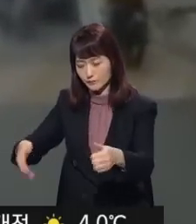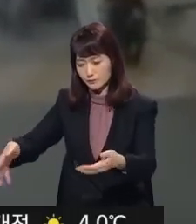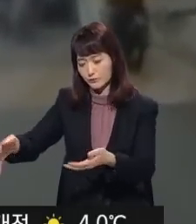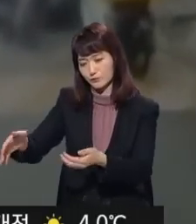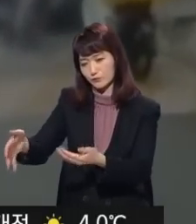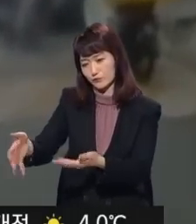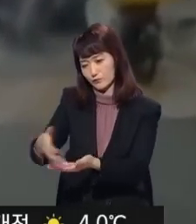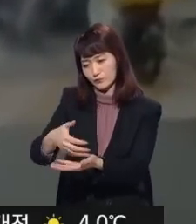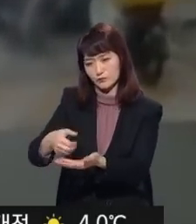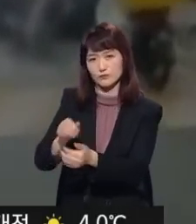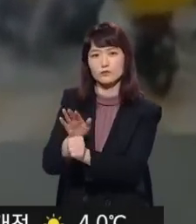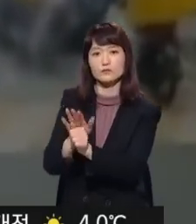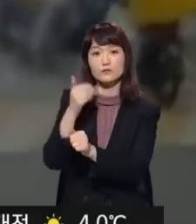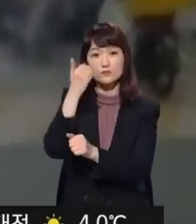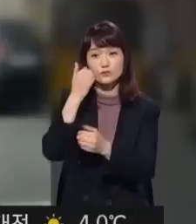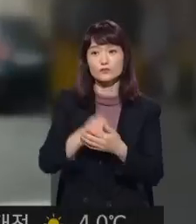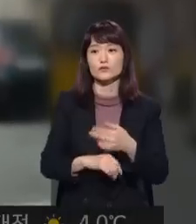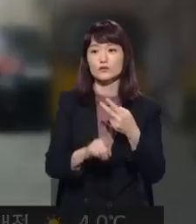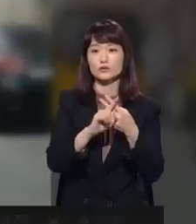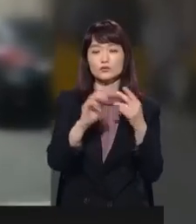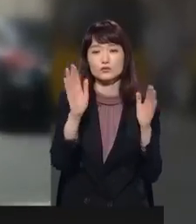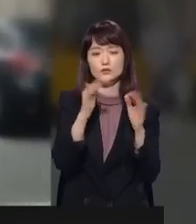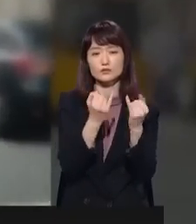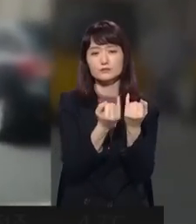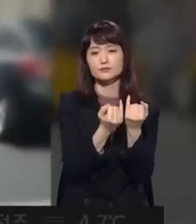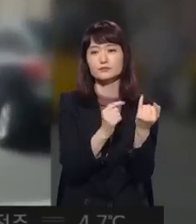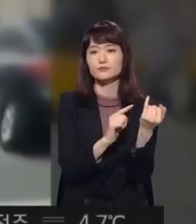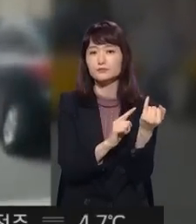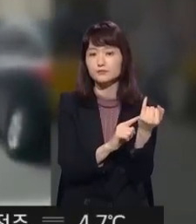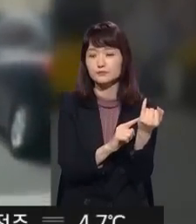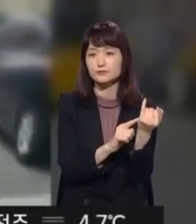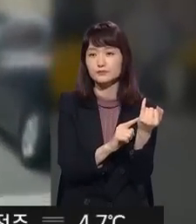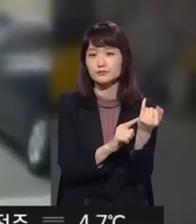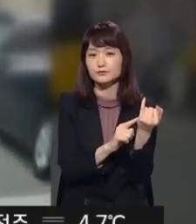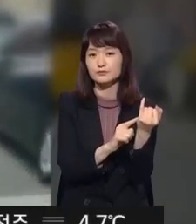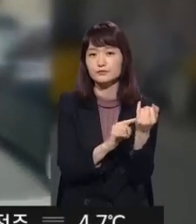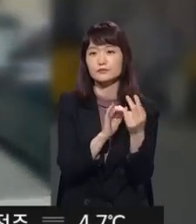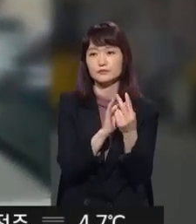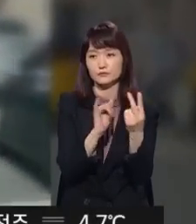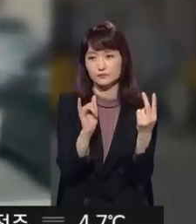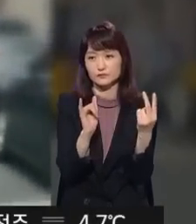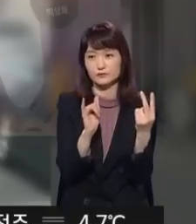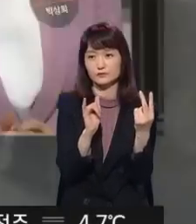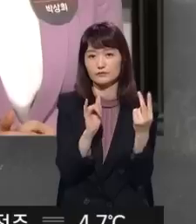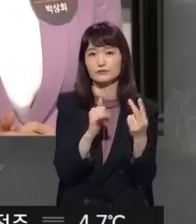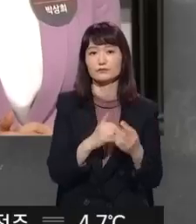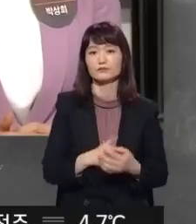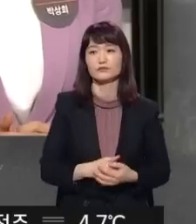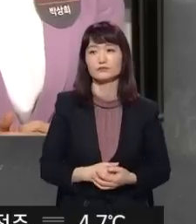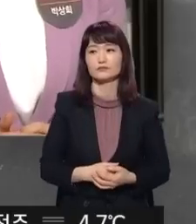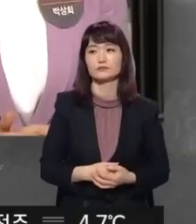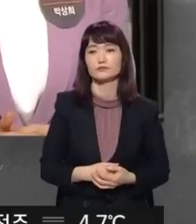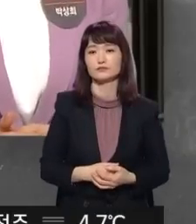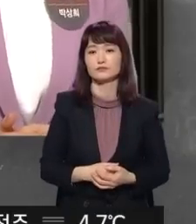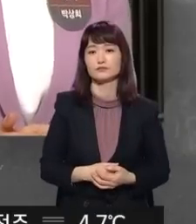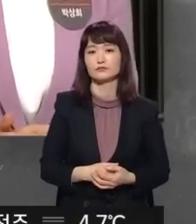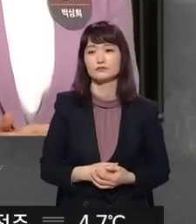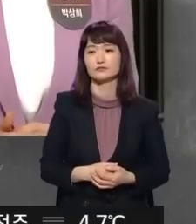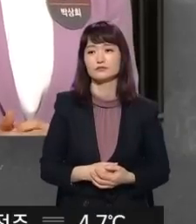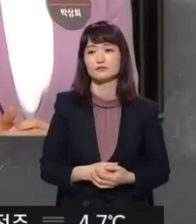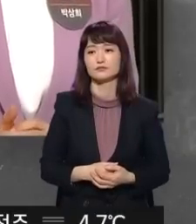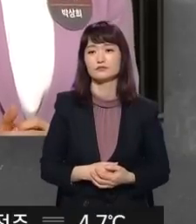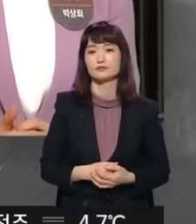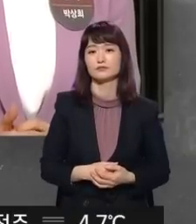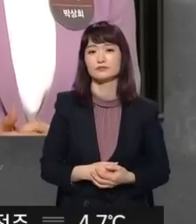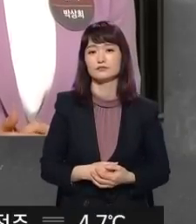누구였습니까네 바로 중학생 여학생 중학교 다니고 있는 두 명의 여학생이었습니다 사람들이 그냥 뭐